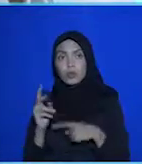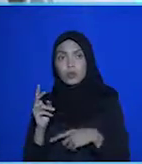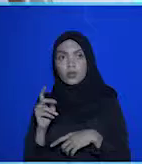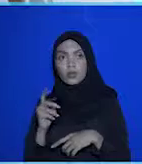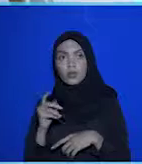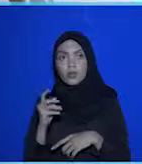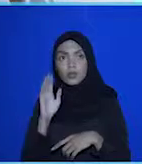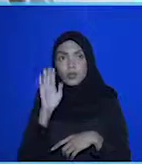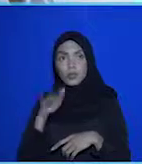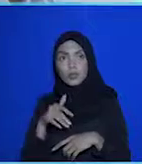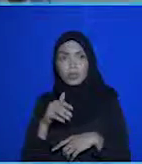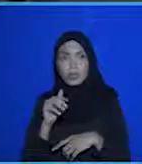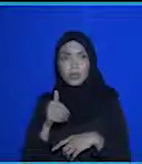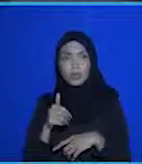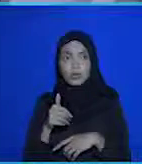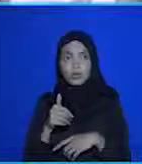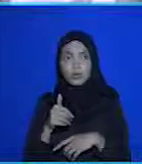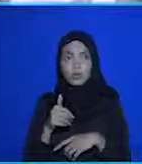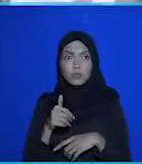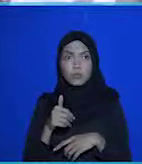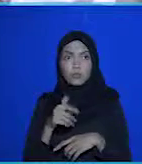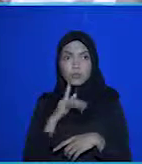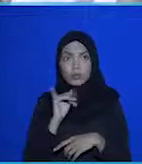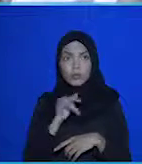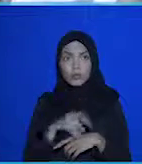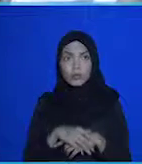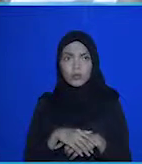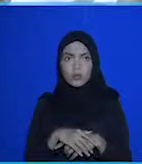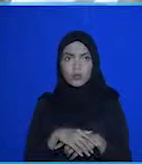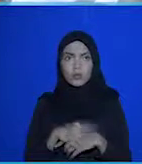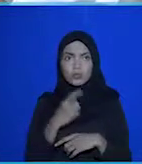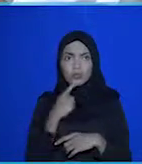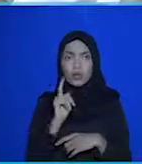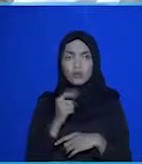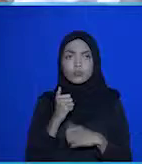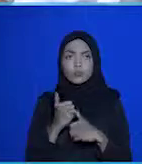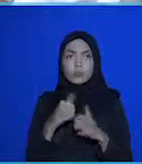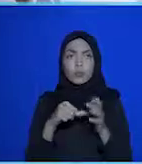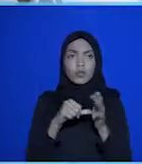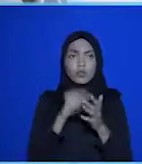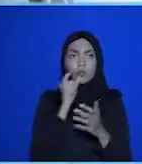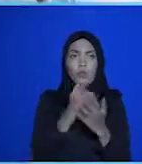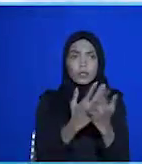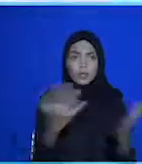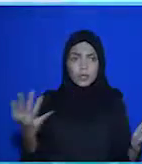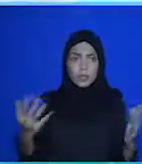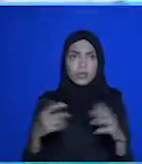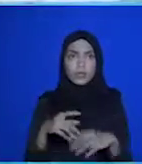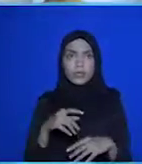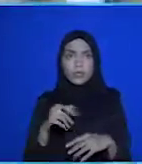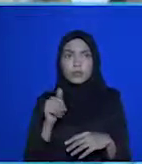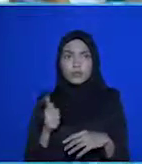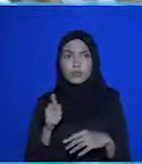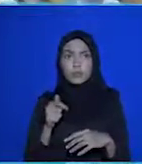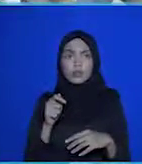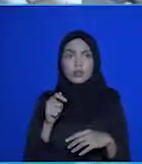kita, bisa juga malah dana iklan. Terima kasih rekan-rekan, dan menutup, mohon maaf ini kita tidak bisa melanjutkan diskusi